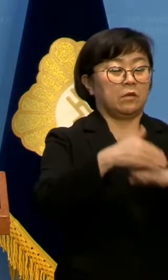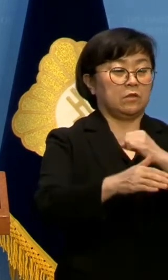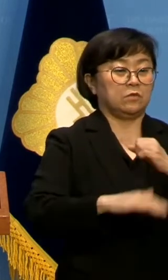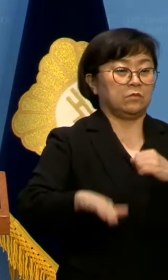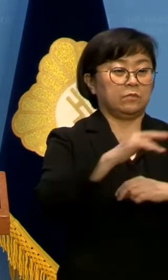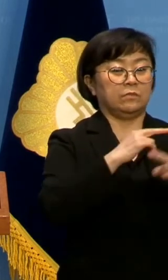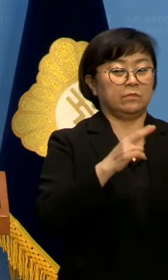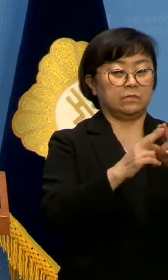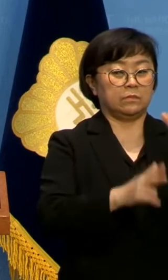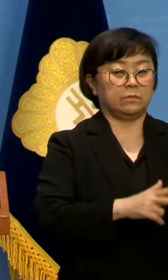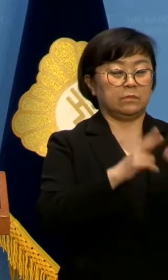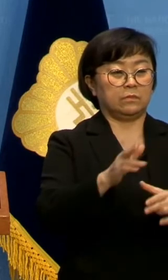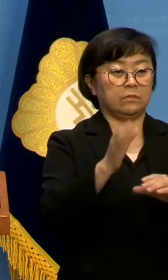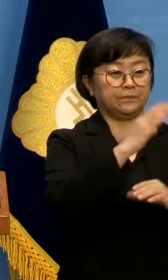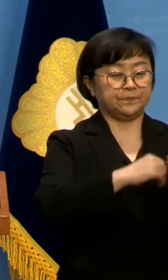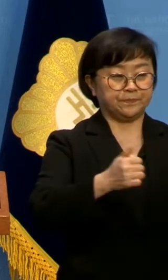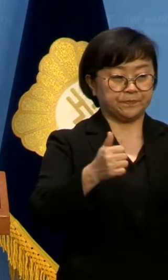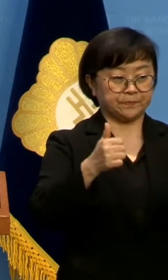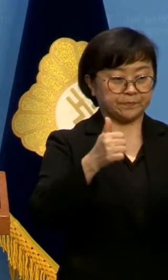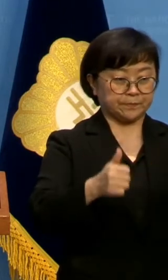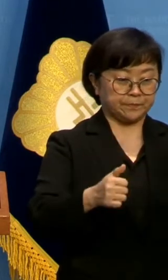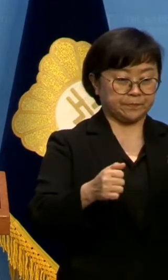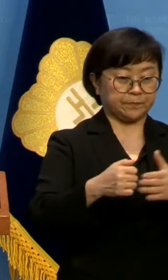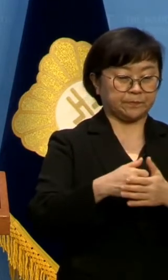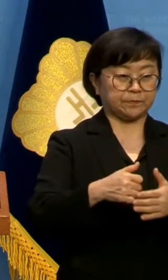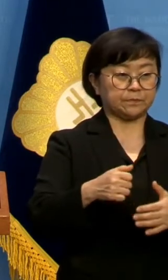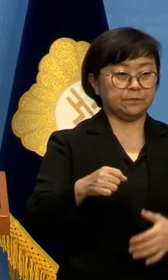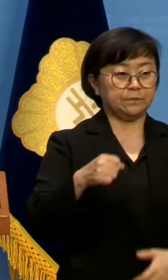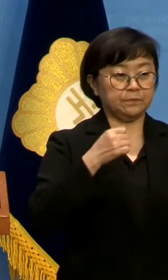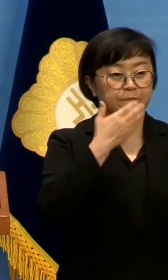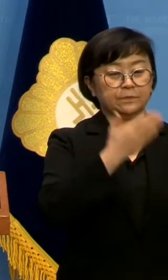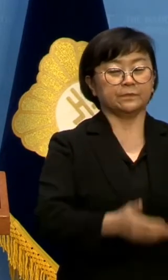우리 반도체 산업의 보안 경쟁력을 확보하겠습니다.